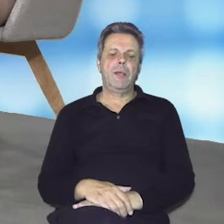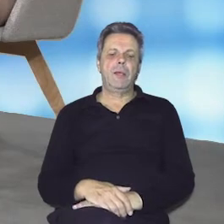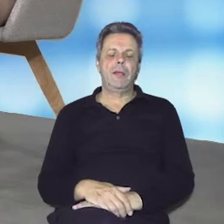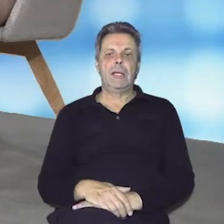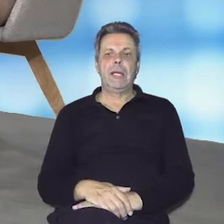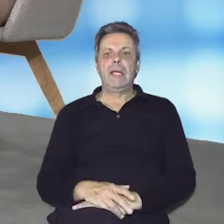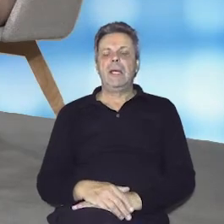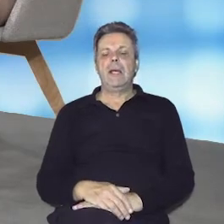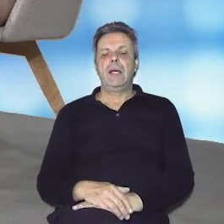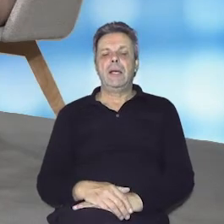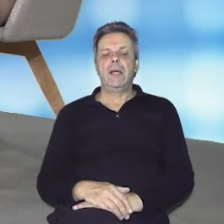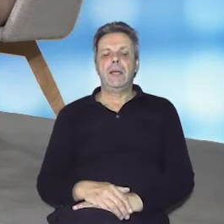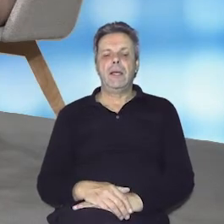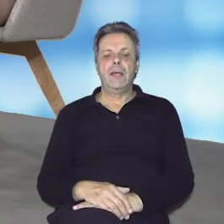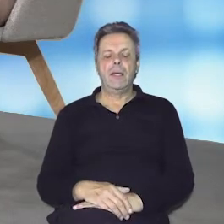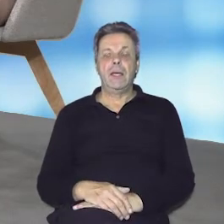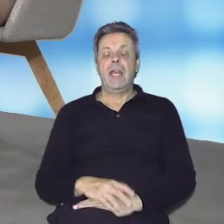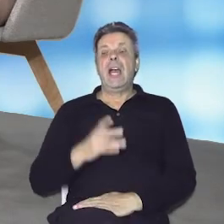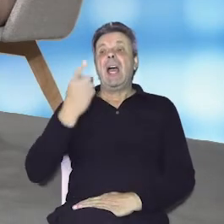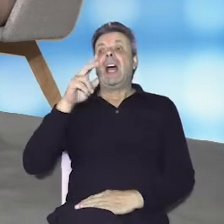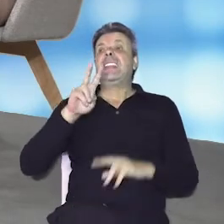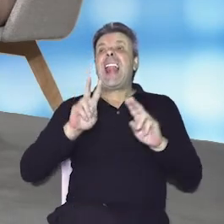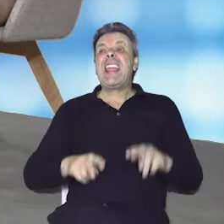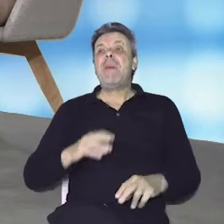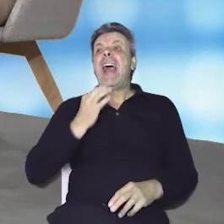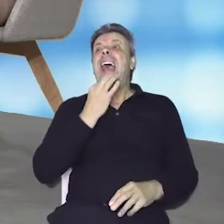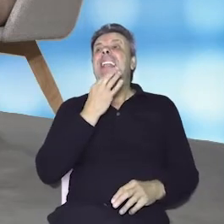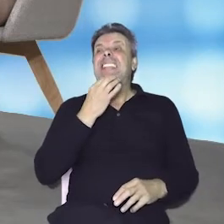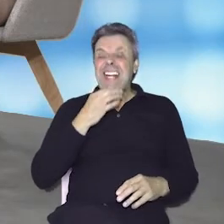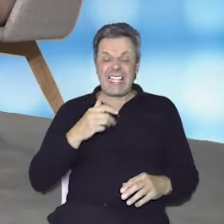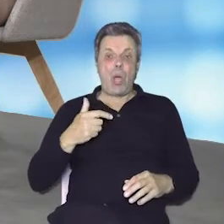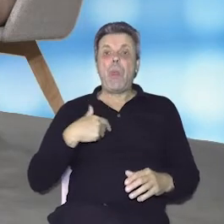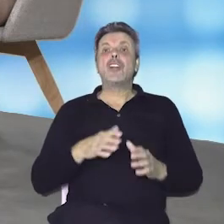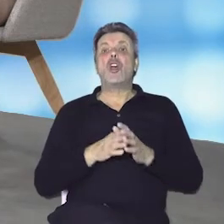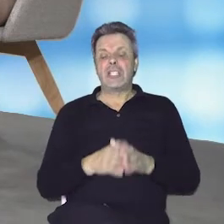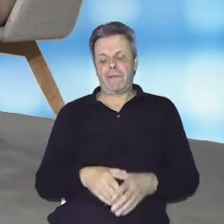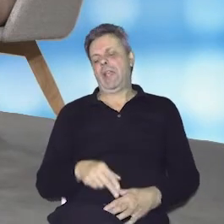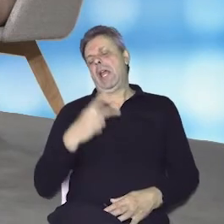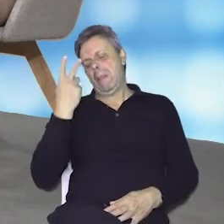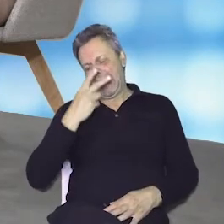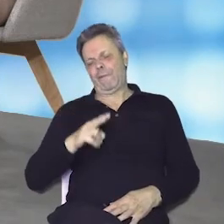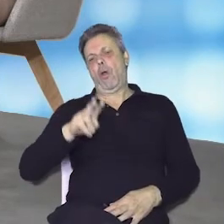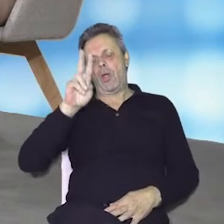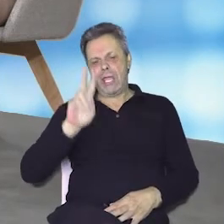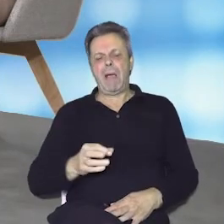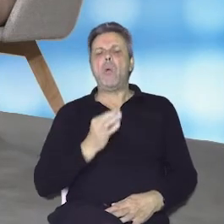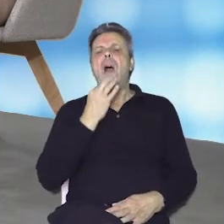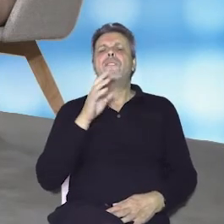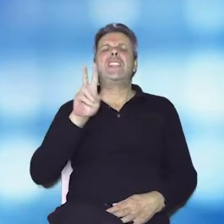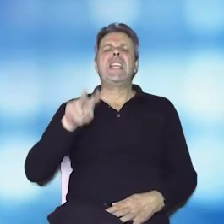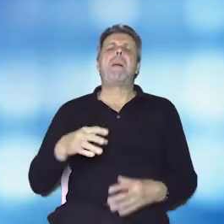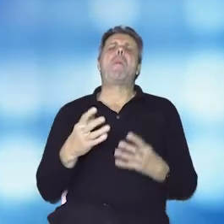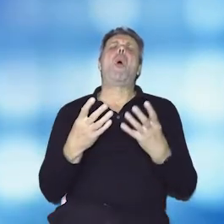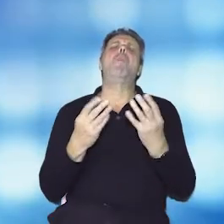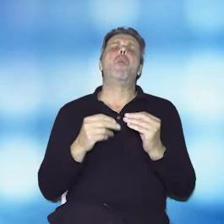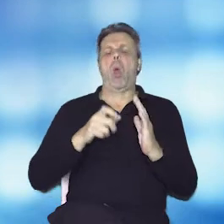imali član crnih članova naše crkve, crnaca apsolutno, u Africi imamo jako